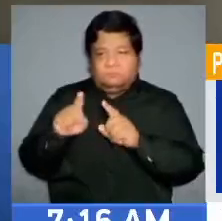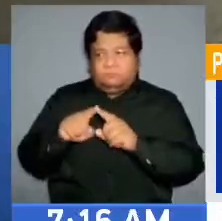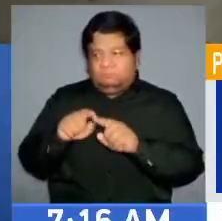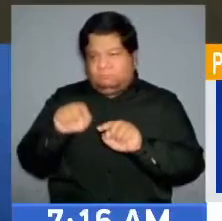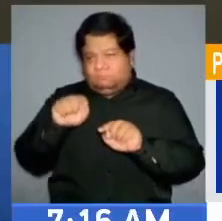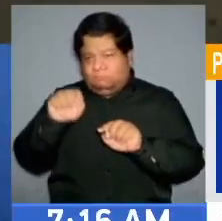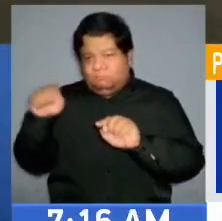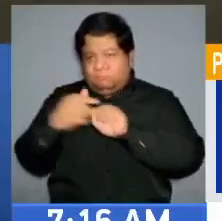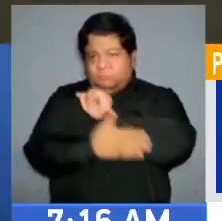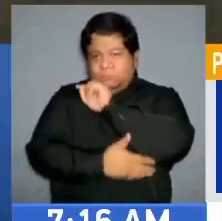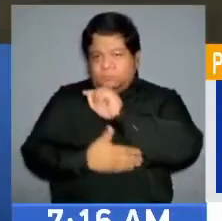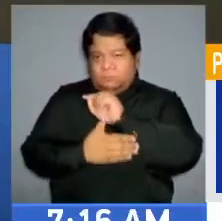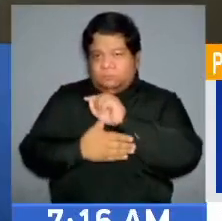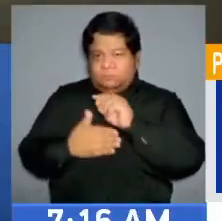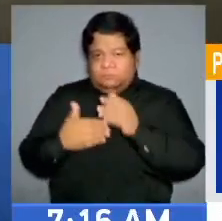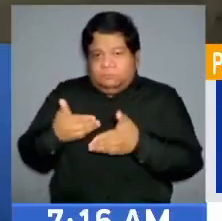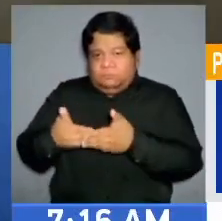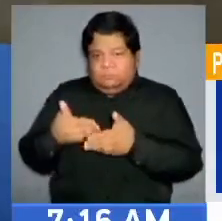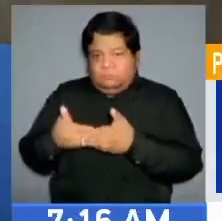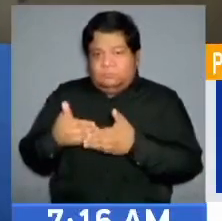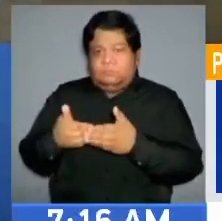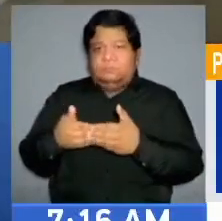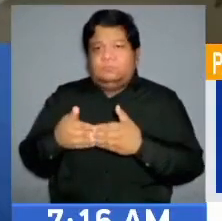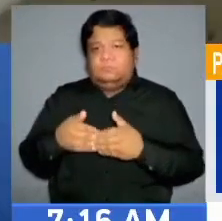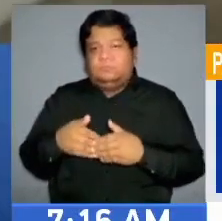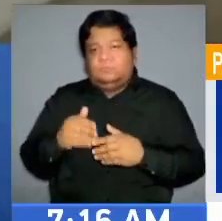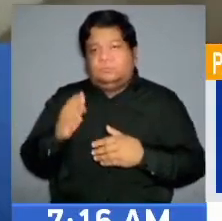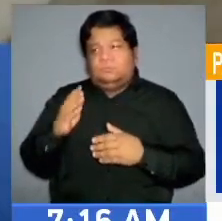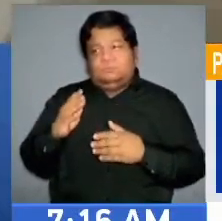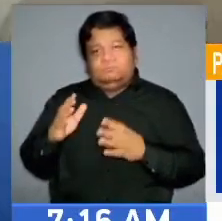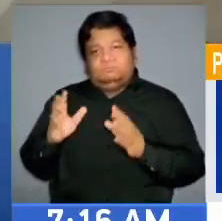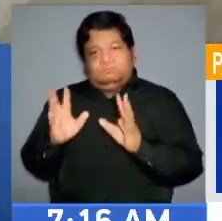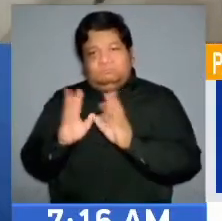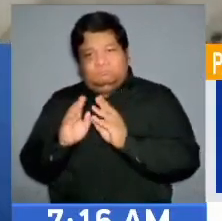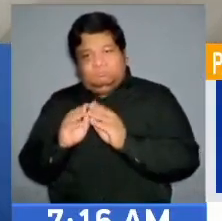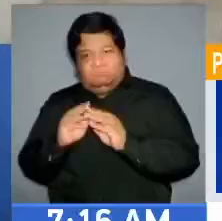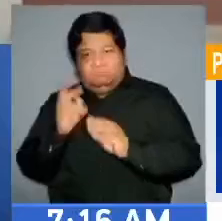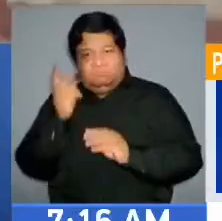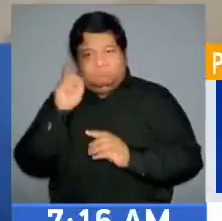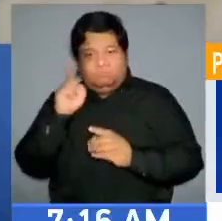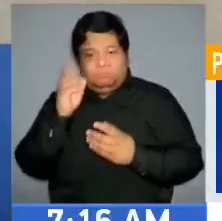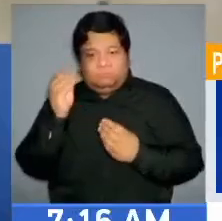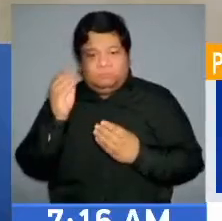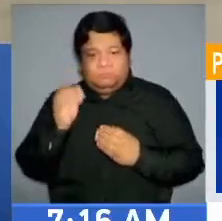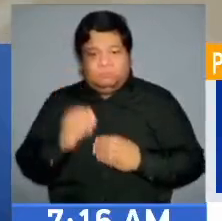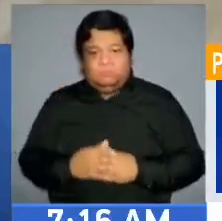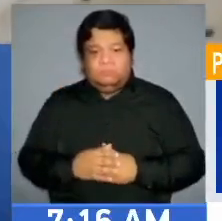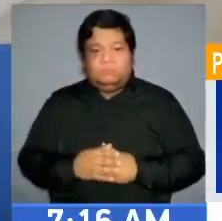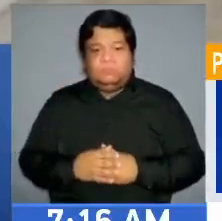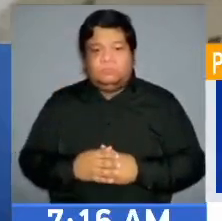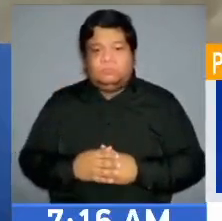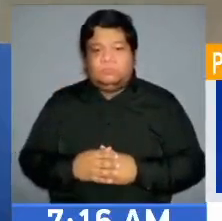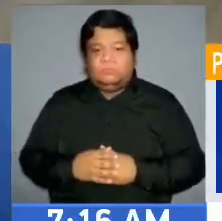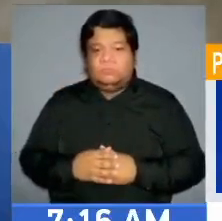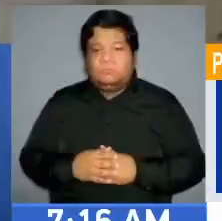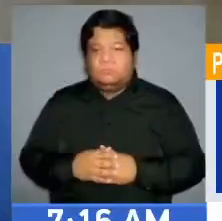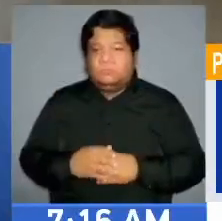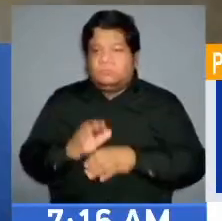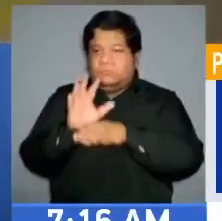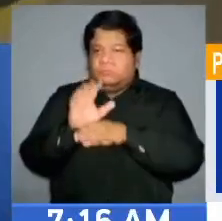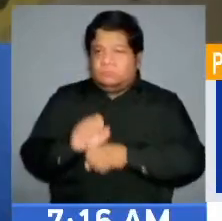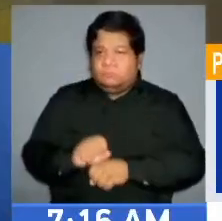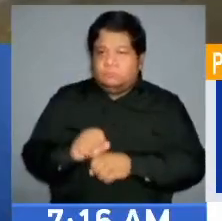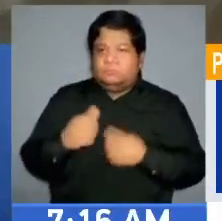Pag-usapan namin kasama ng Malacanang itong situation. Usually, diplomatic presentations ginagawa natin at may mga kinakausap na tayo mga